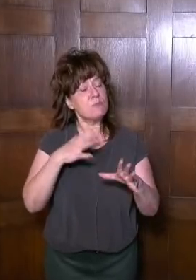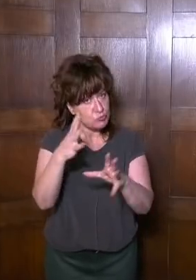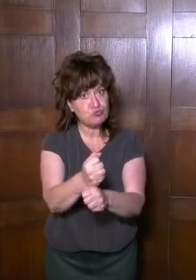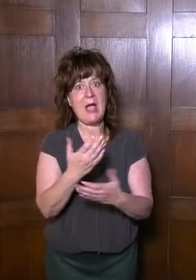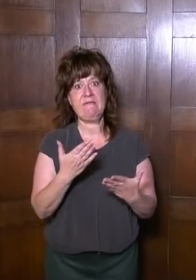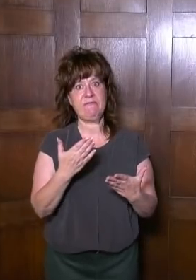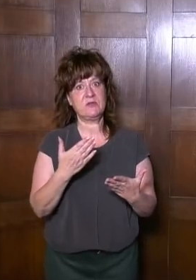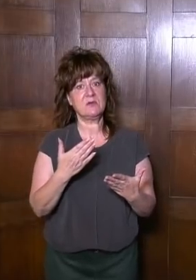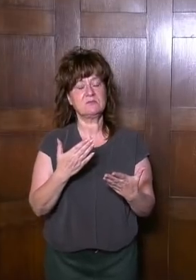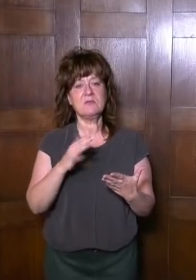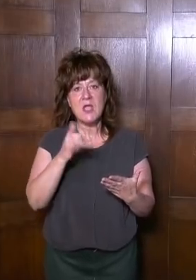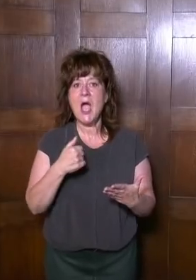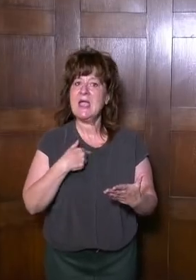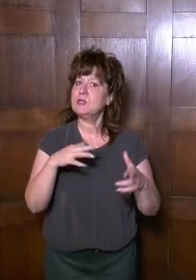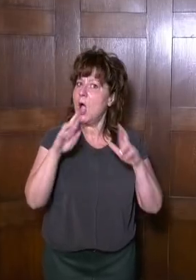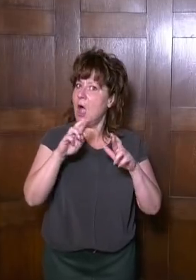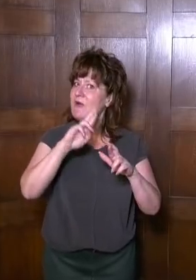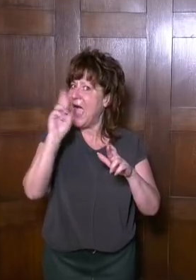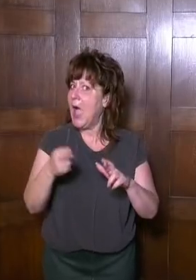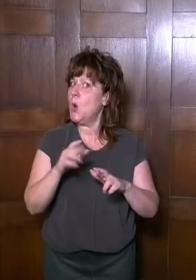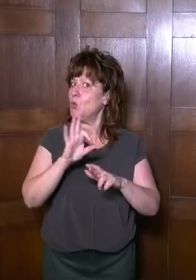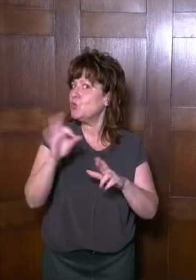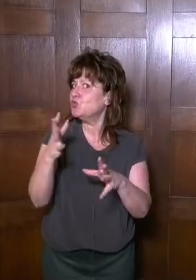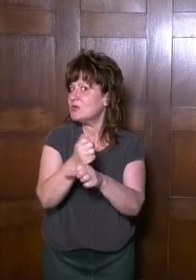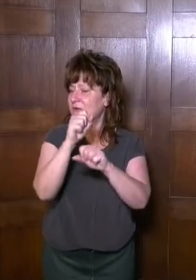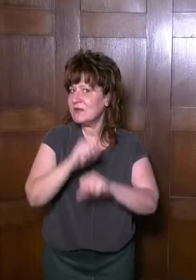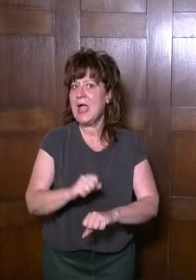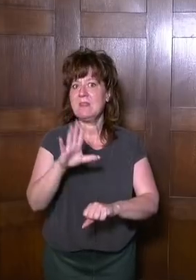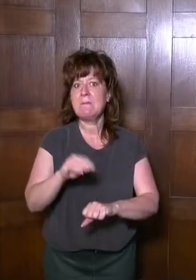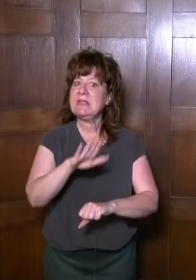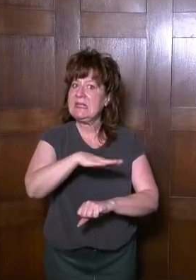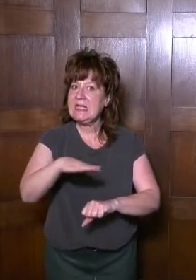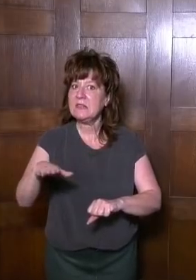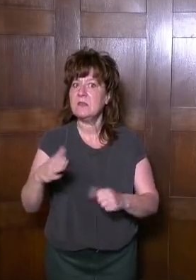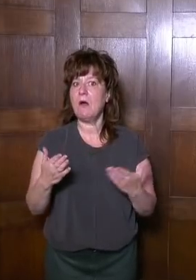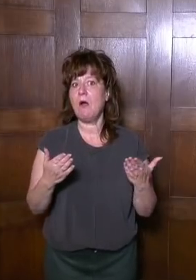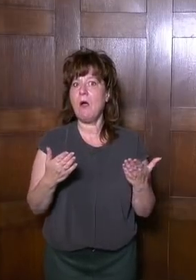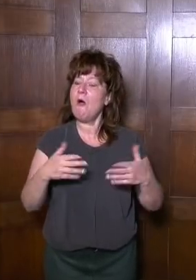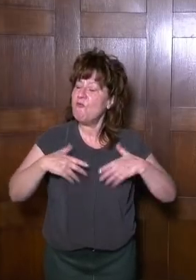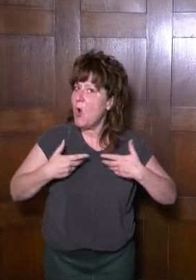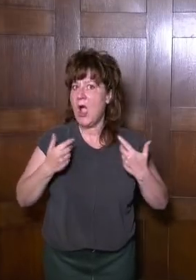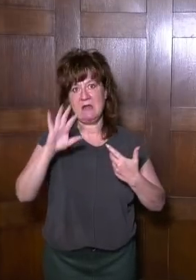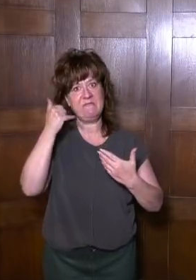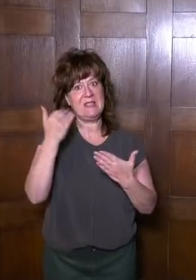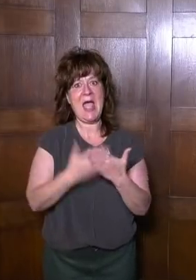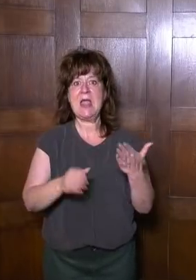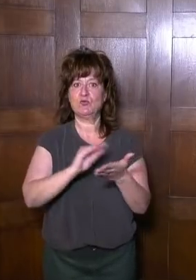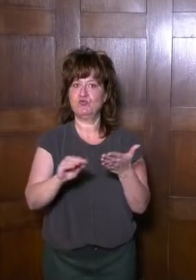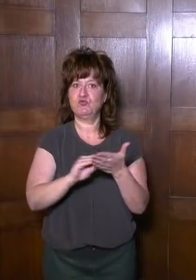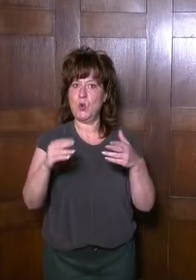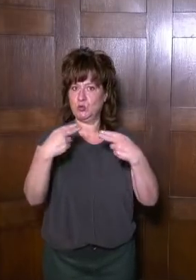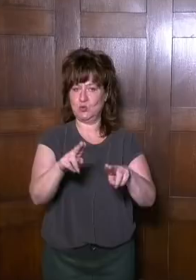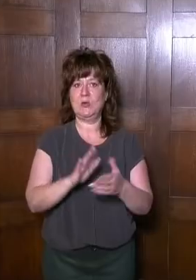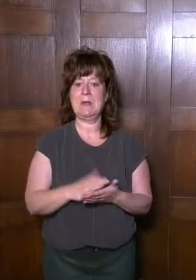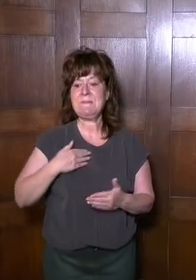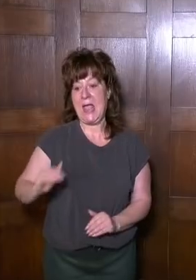auch ja, alle anderen das genauso meistern und die Kinder ja, jetzt sich freuen, wieder in die Schule gehen zu dürfen. Also bei meinem